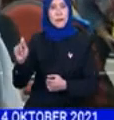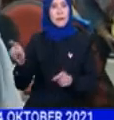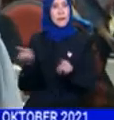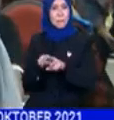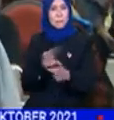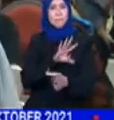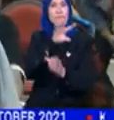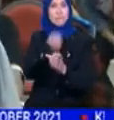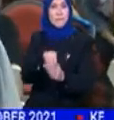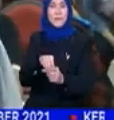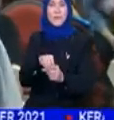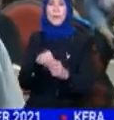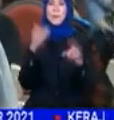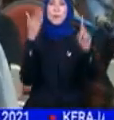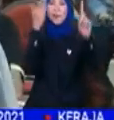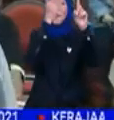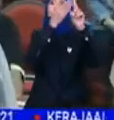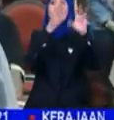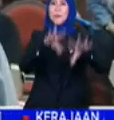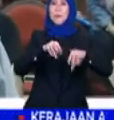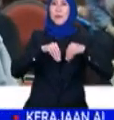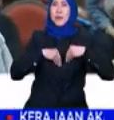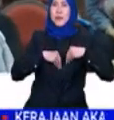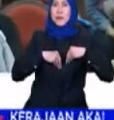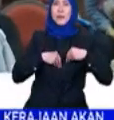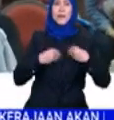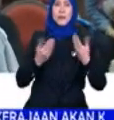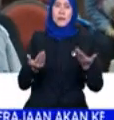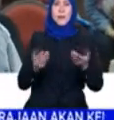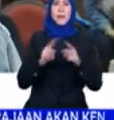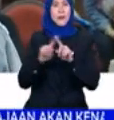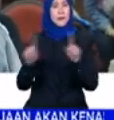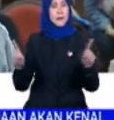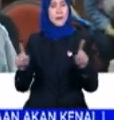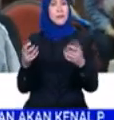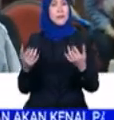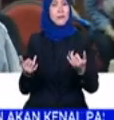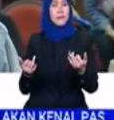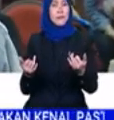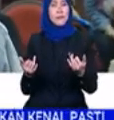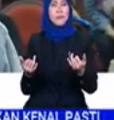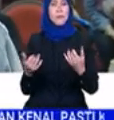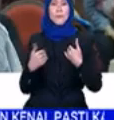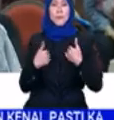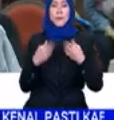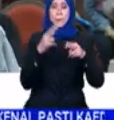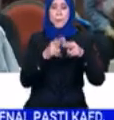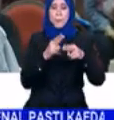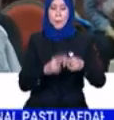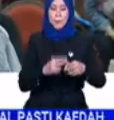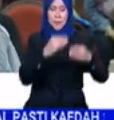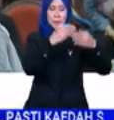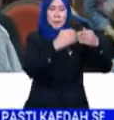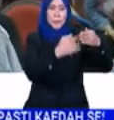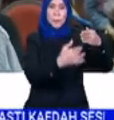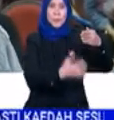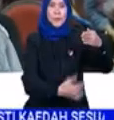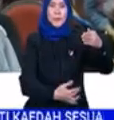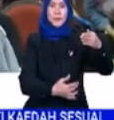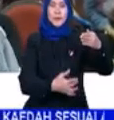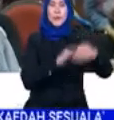sasaran penerima itu agak berbisik Neng soshite kita sendiripun ada buat senarai moyang